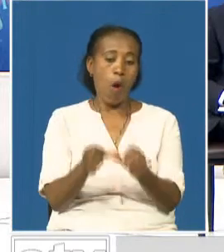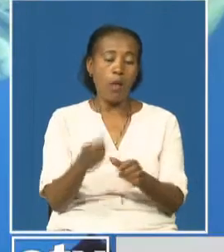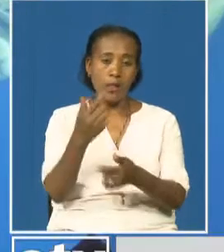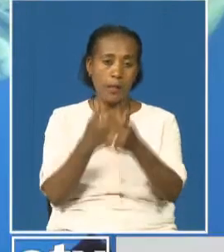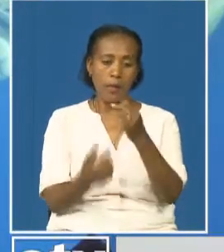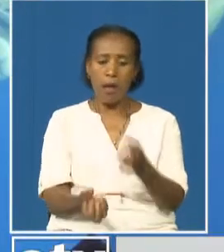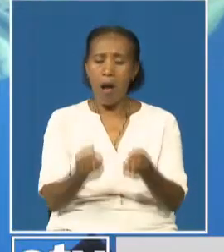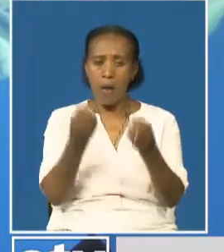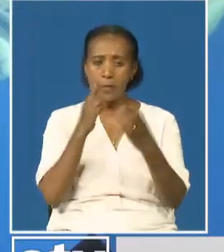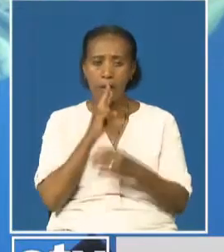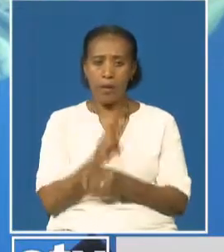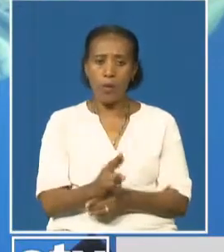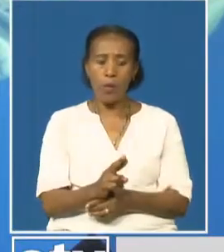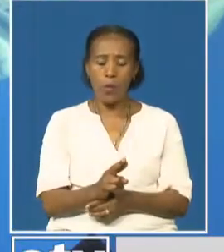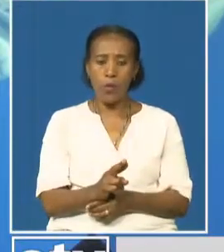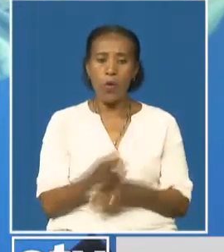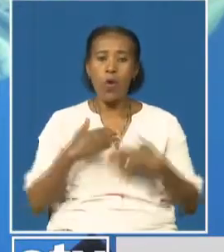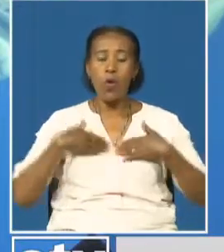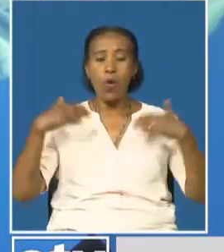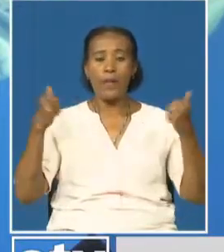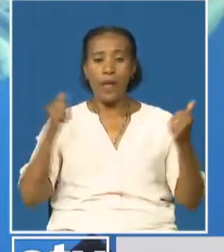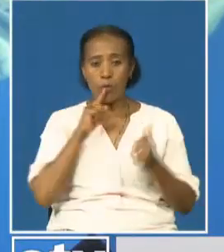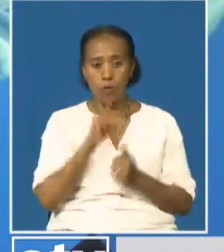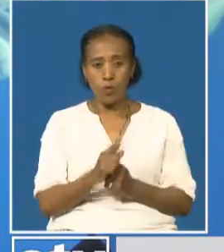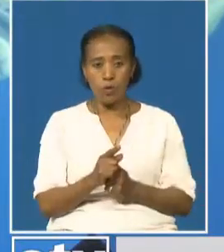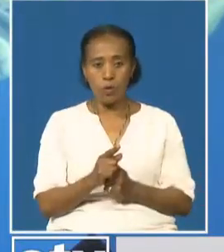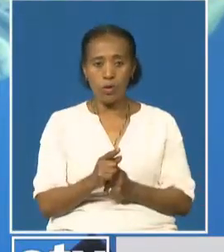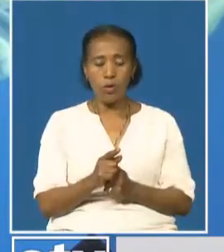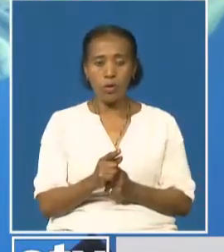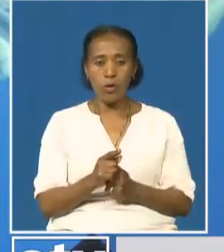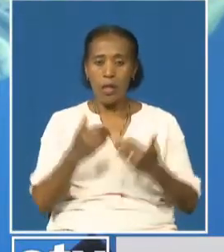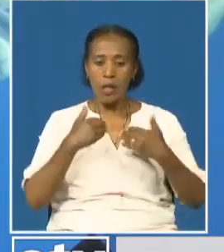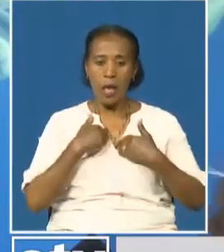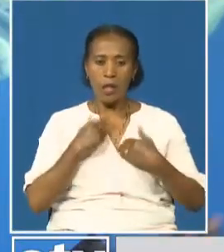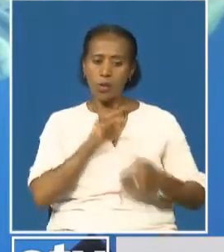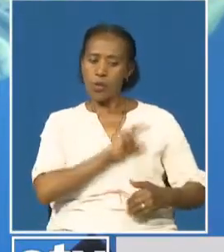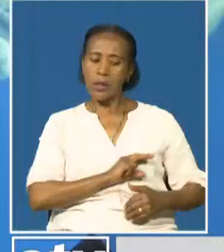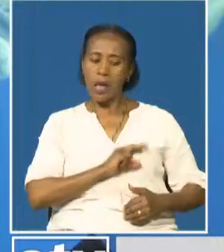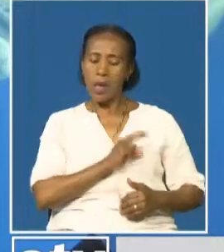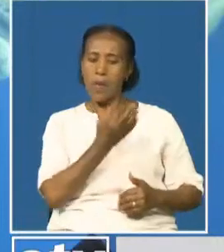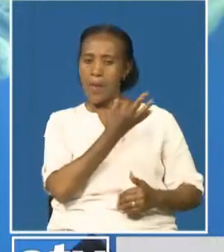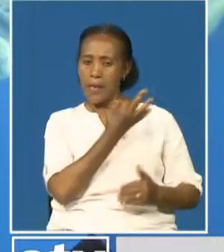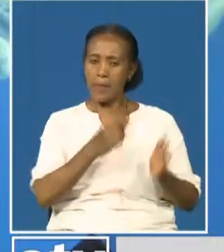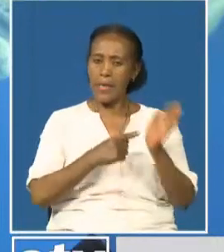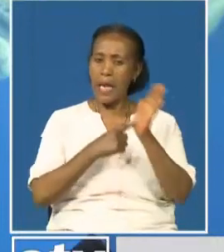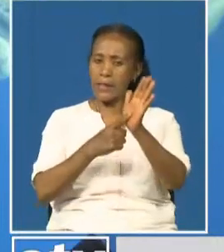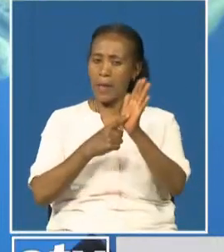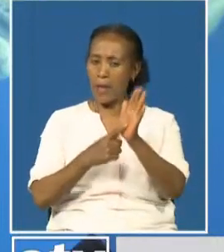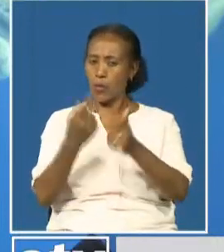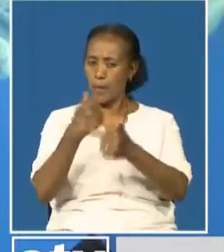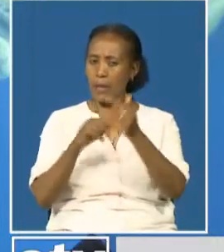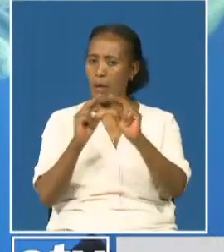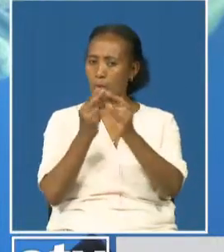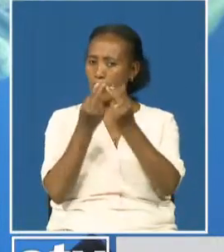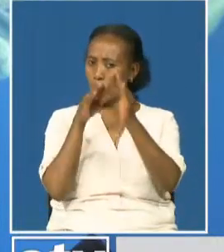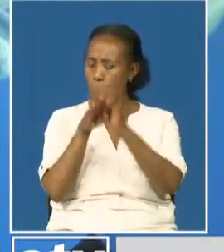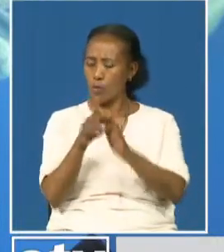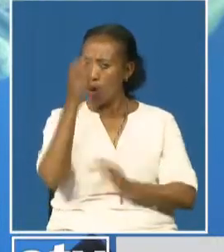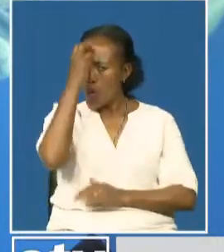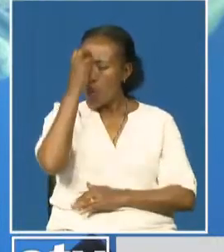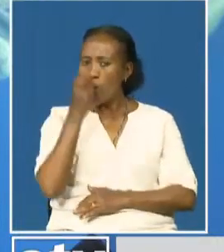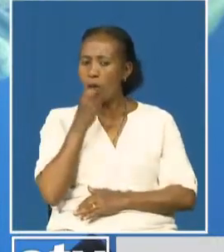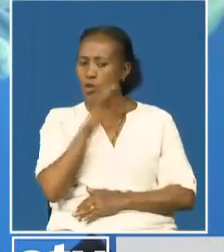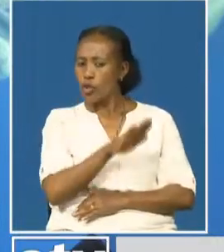ሲመጣ በአብዛኛው ወጣቶች ያላቸውን ጸባይ በደንብ እያንጸባረቁት ይመጣሉ ቤተሰብ ውስጥ።